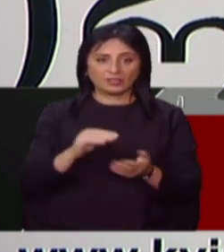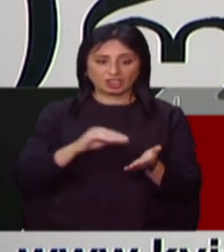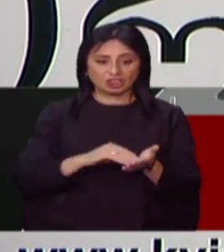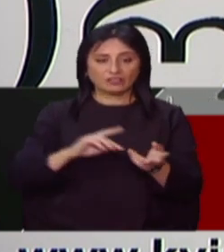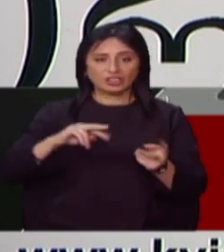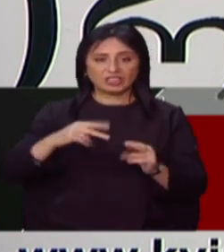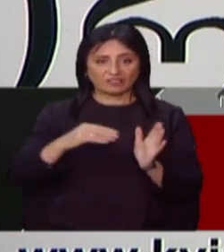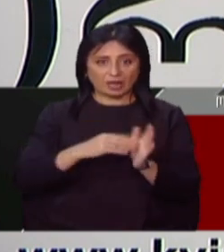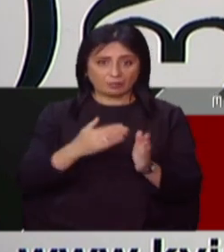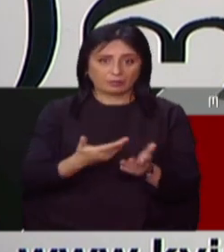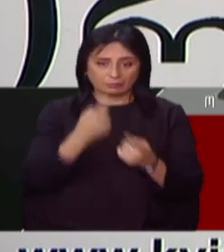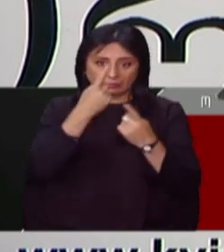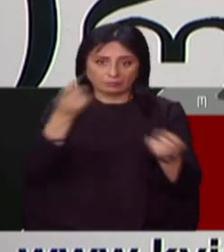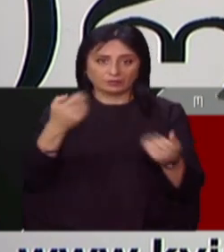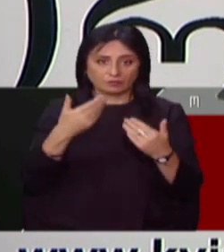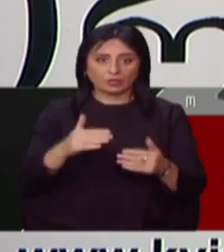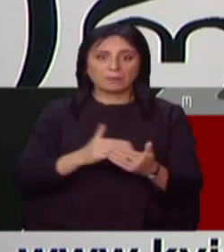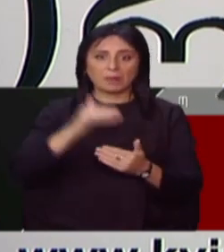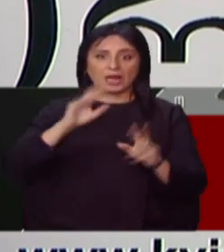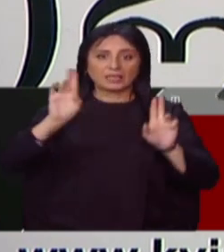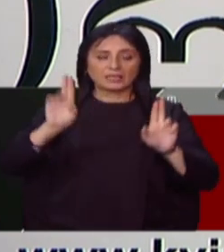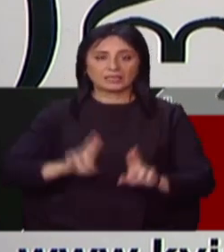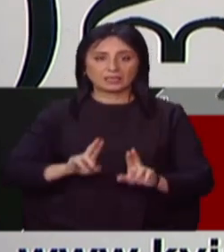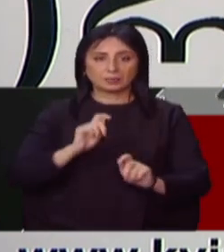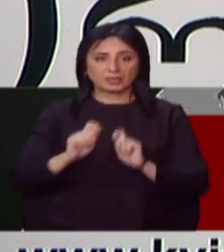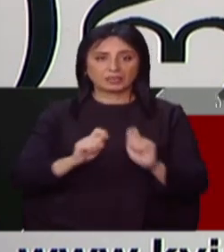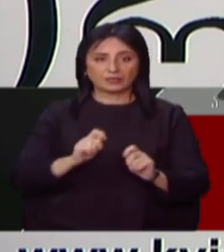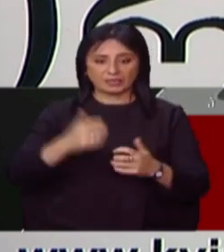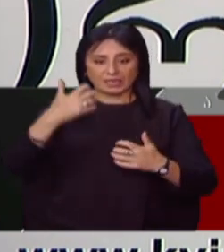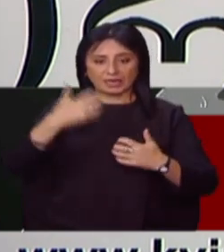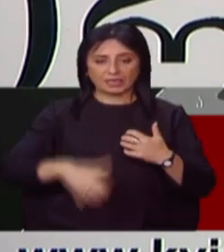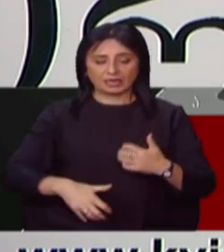მასში ცვლილებები და კიდევ უფრო მაღალი სტანდარტი დაწესდა ნეიტრალიტეტის.